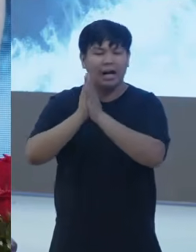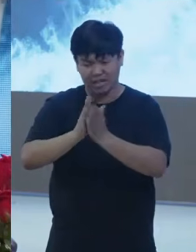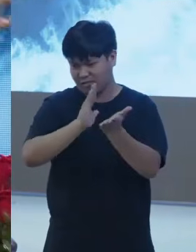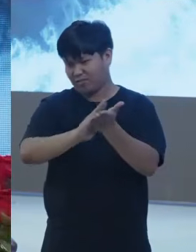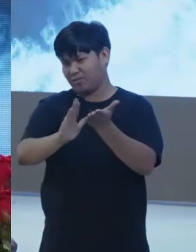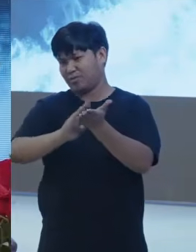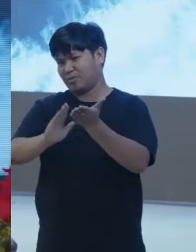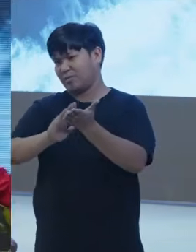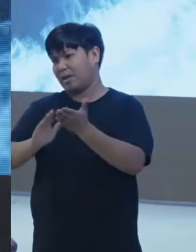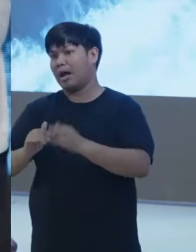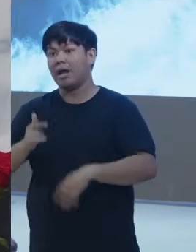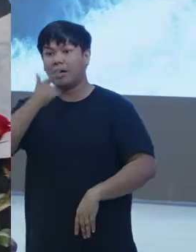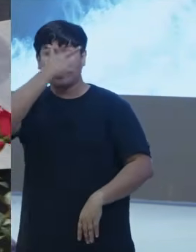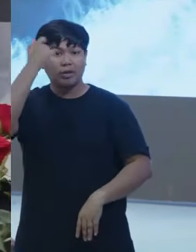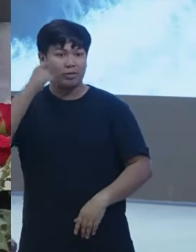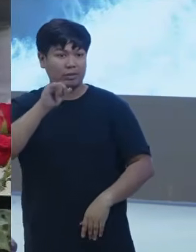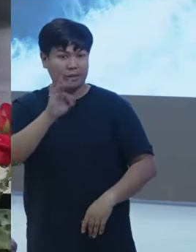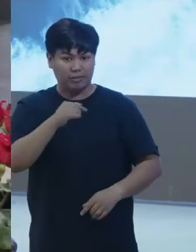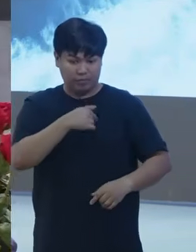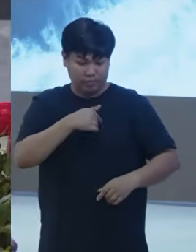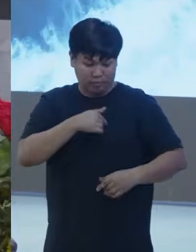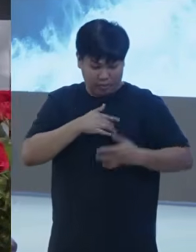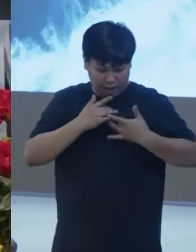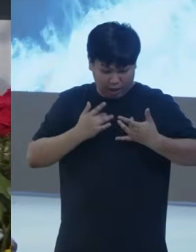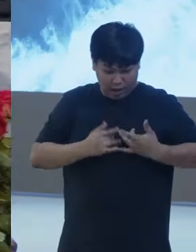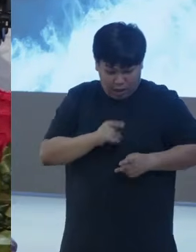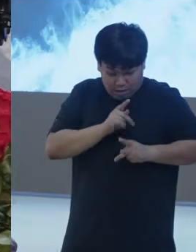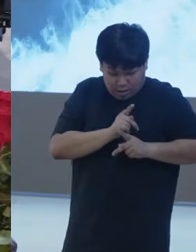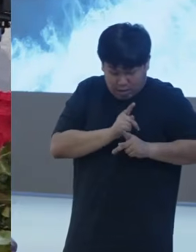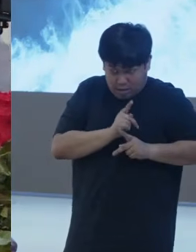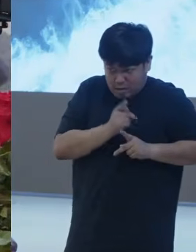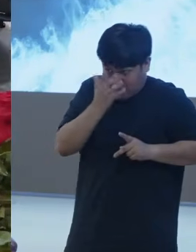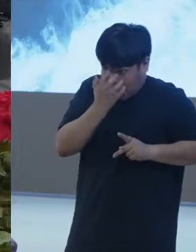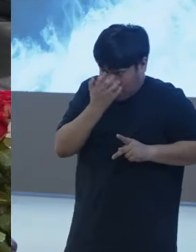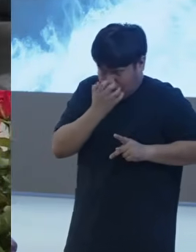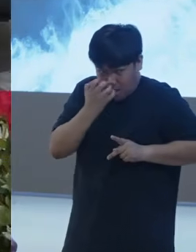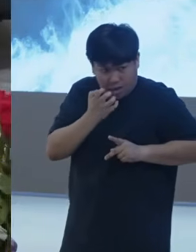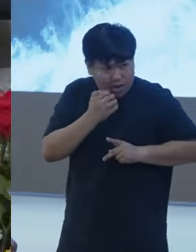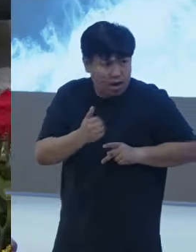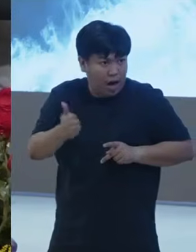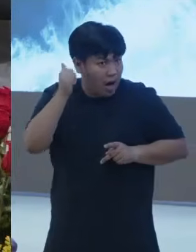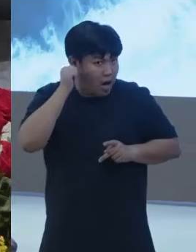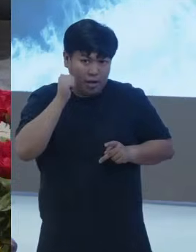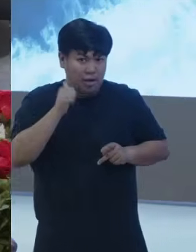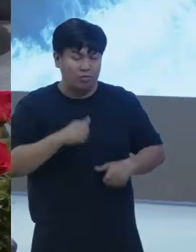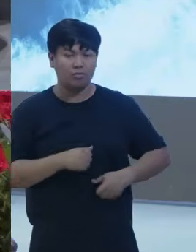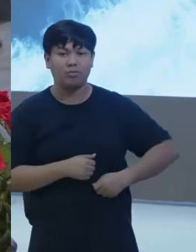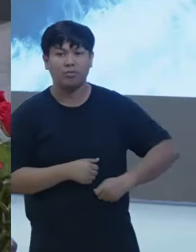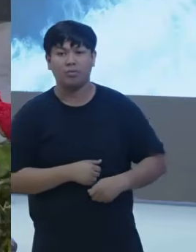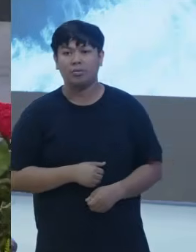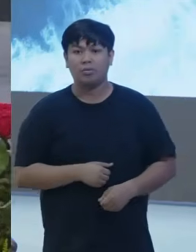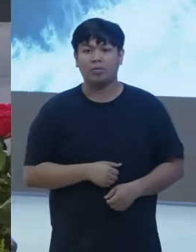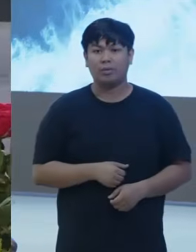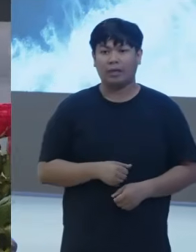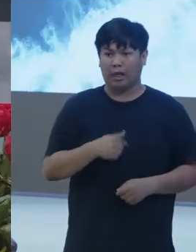kayo ay may puot at galit, at alam niyo yung hindi humihingi ng tawad sa inyo, nakalimutan na niya